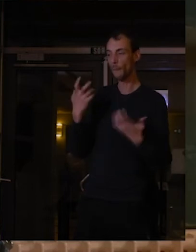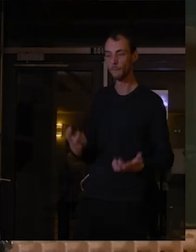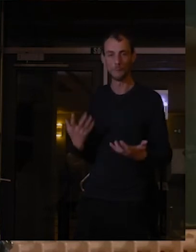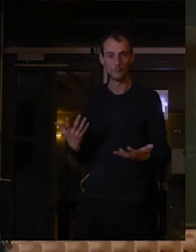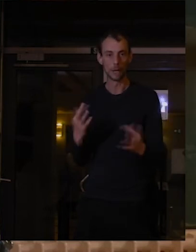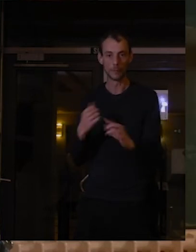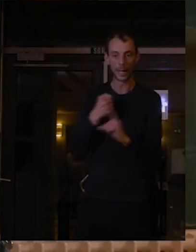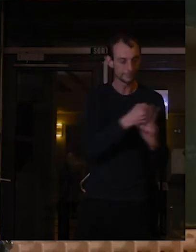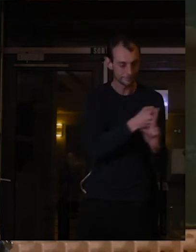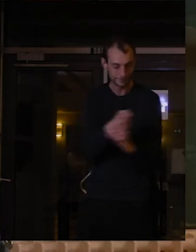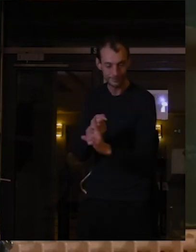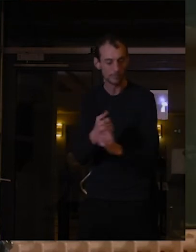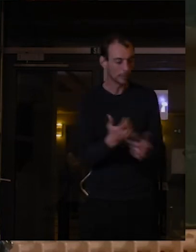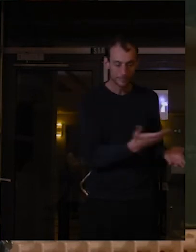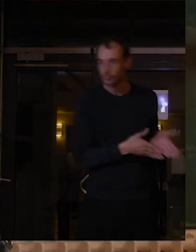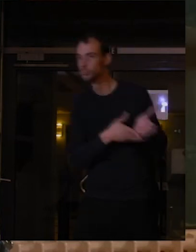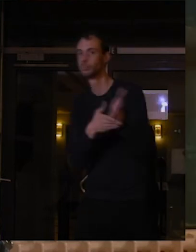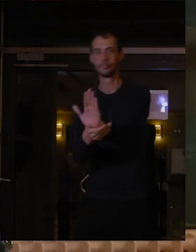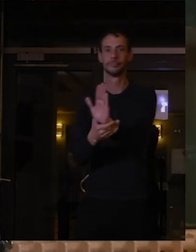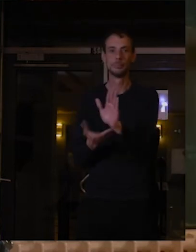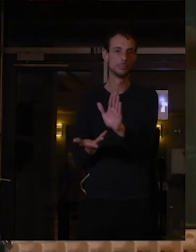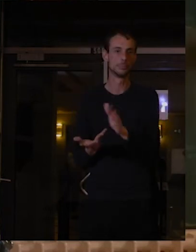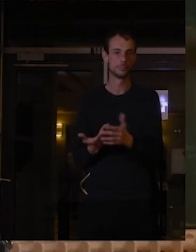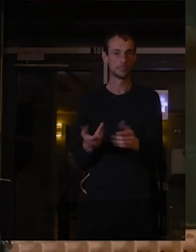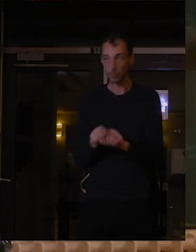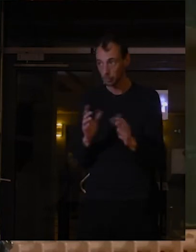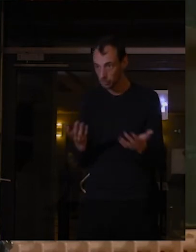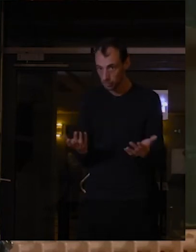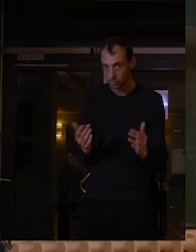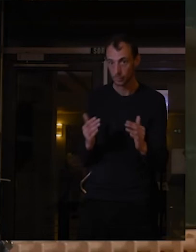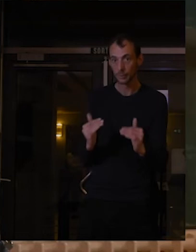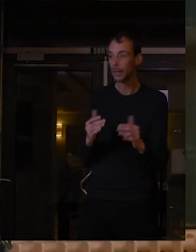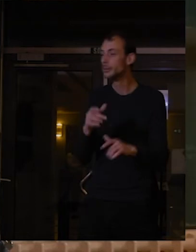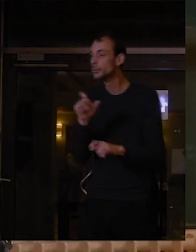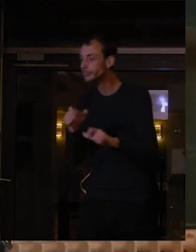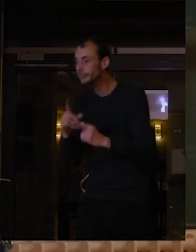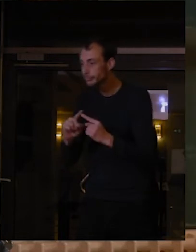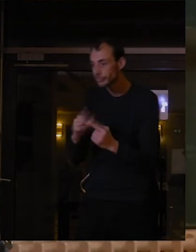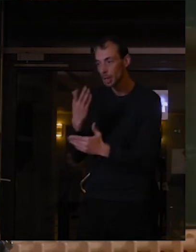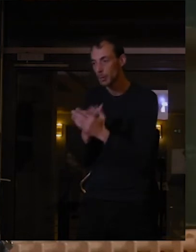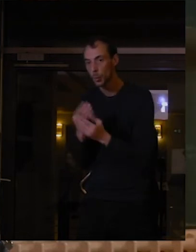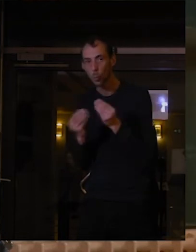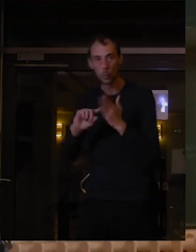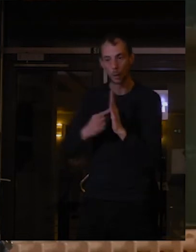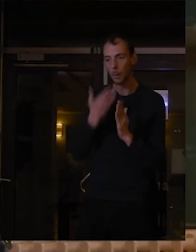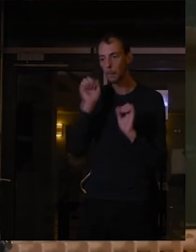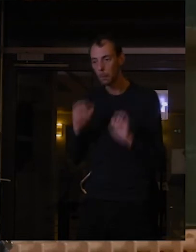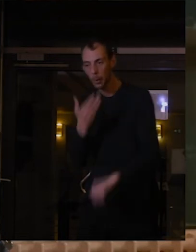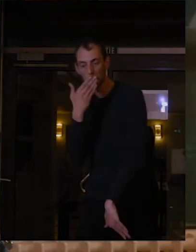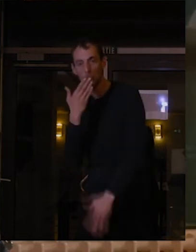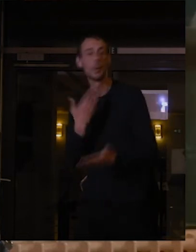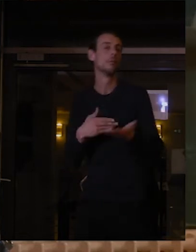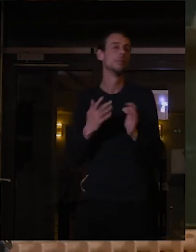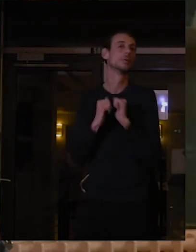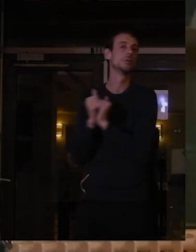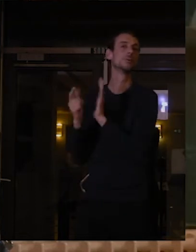combats et de mettre en évidence aussi eh bien, les manques encore qu'il y a à faire et les points d'amélioration qu'on peut faire d'un point de vue législatif.